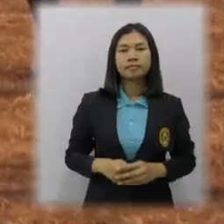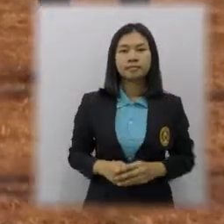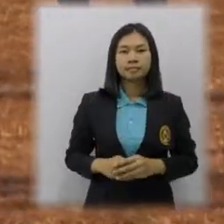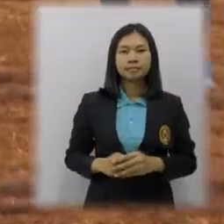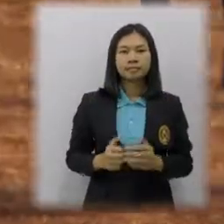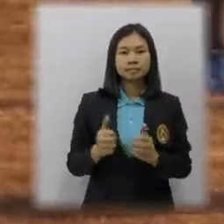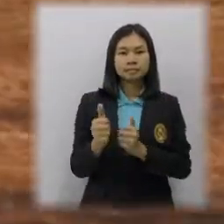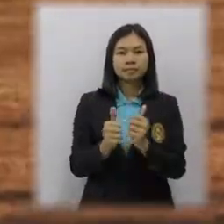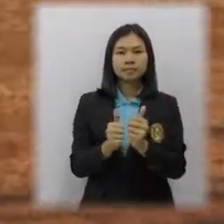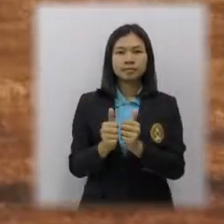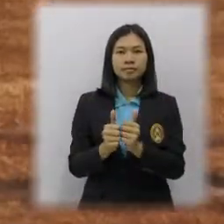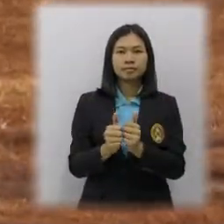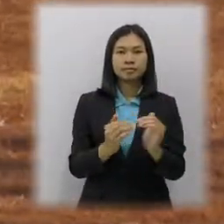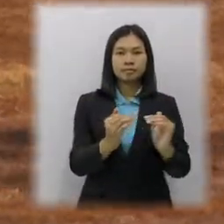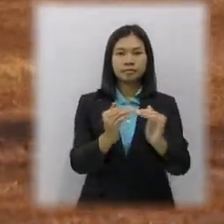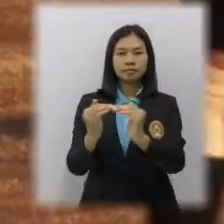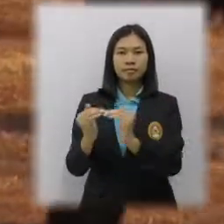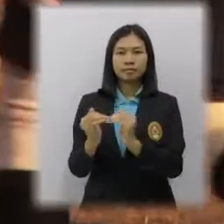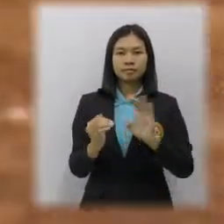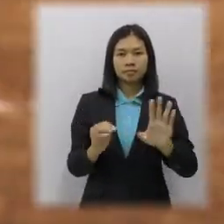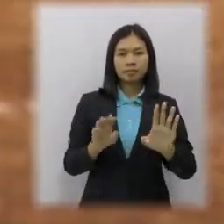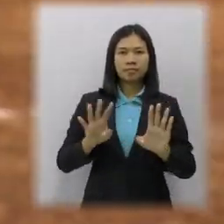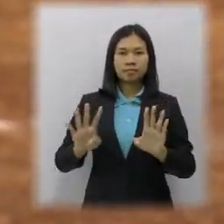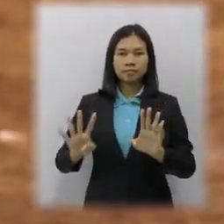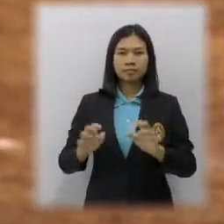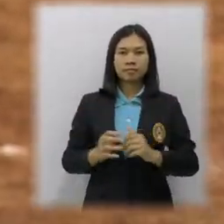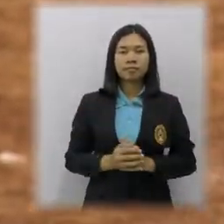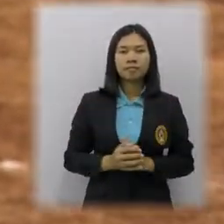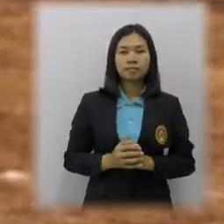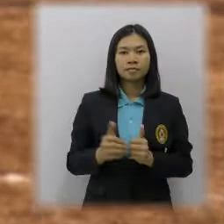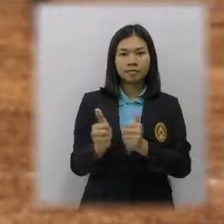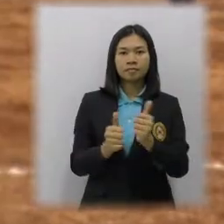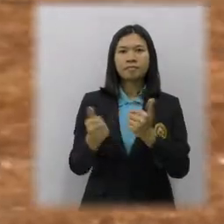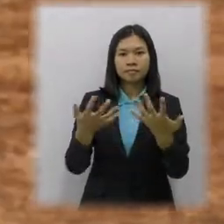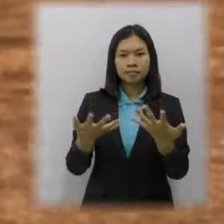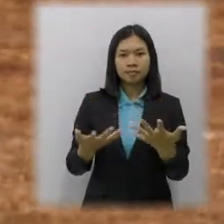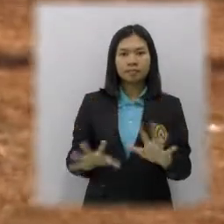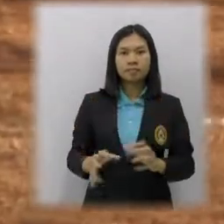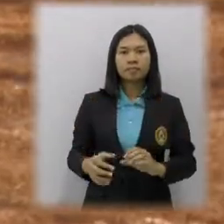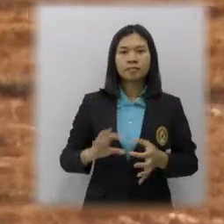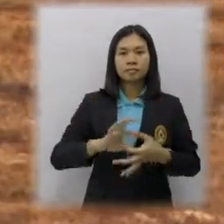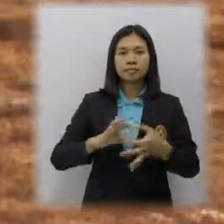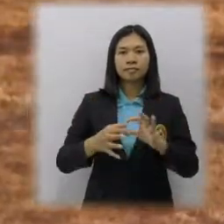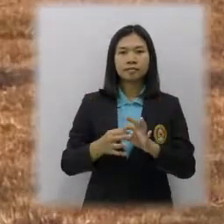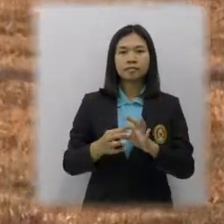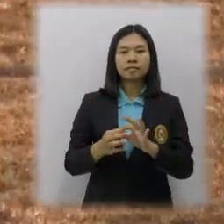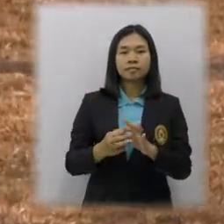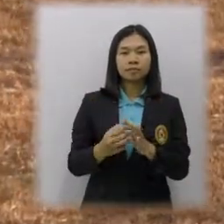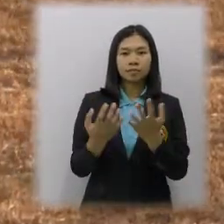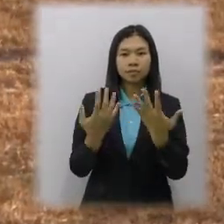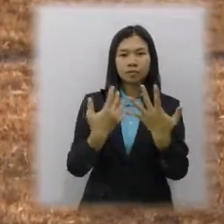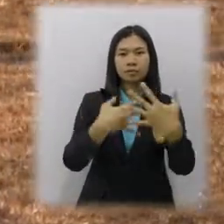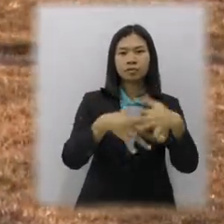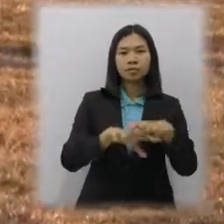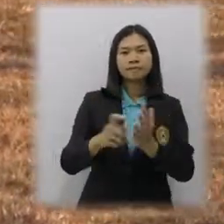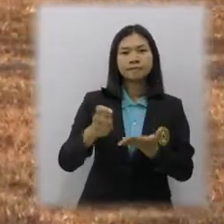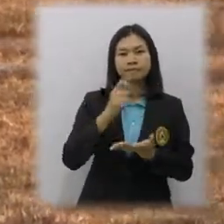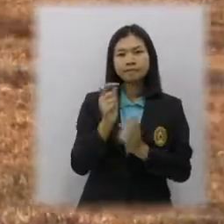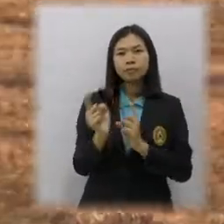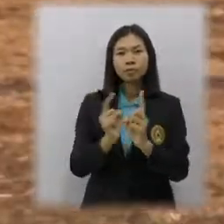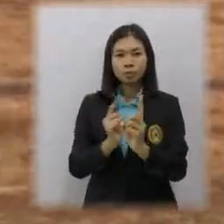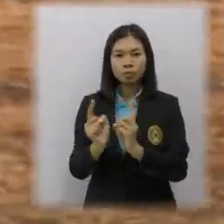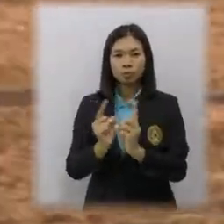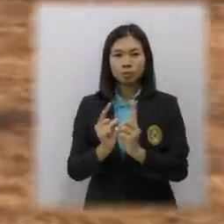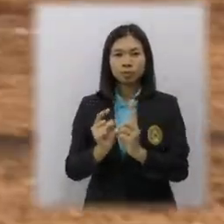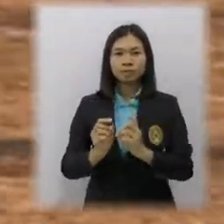โดยผลการแข่งขันเสมอกัน4ประตูต่อ4หลังจบการแข่งขันนักกีฬาและกองเชียร์ร่วมรับประทานอาหารพ